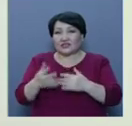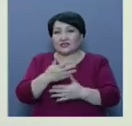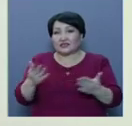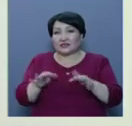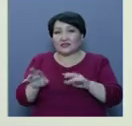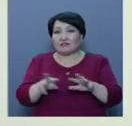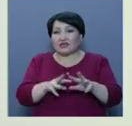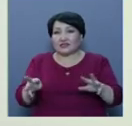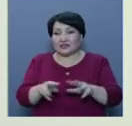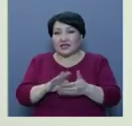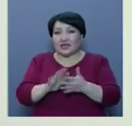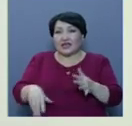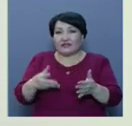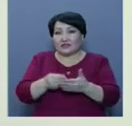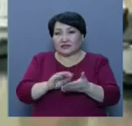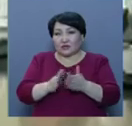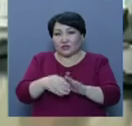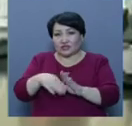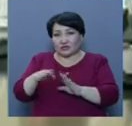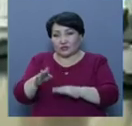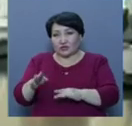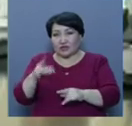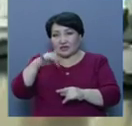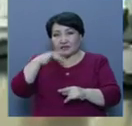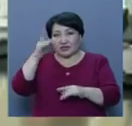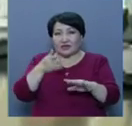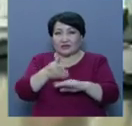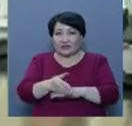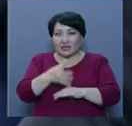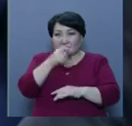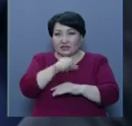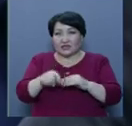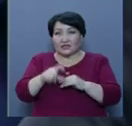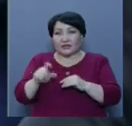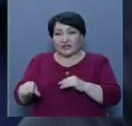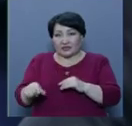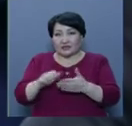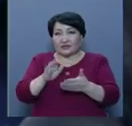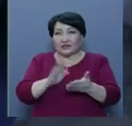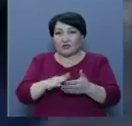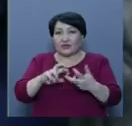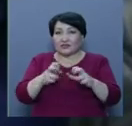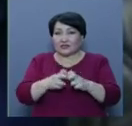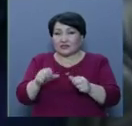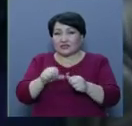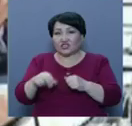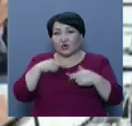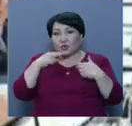инвестициялық ахуалды жетілдірмек. Одан бөлек Қазақстанға кірерде шетел азаматтарын тіркеу мәселесіне де ерекше көңіл бөлінуде.